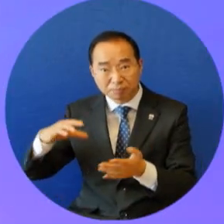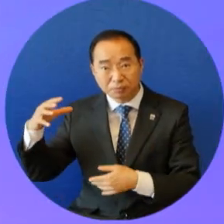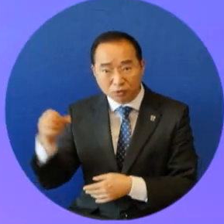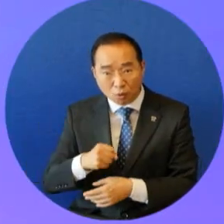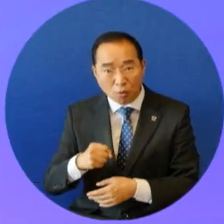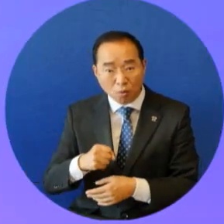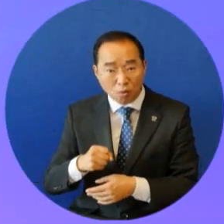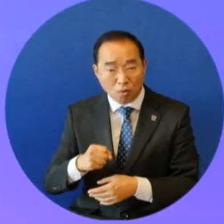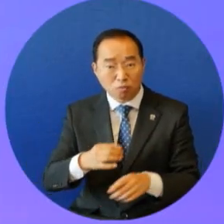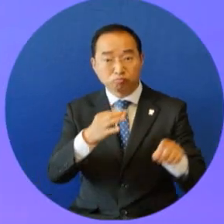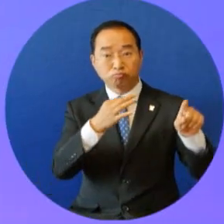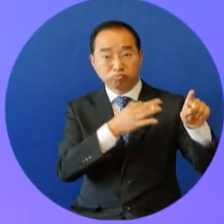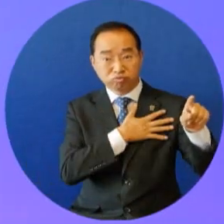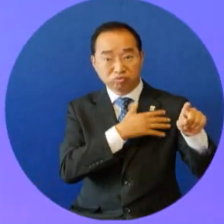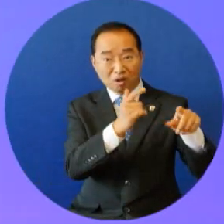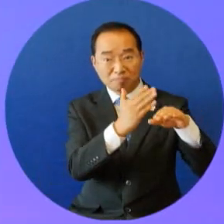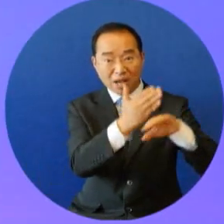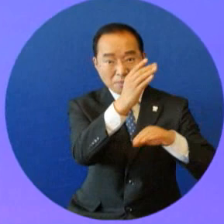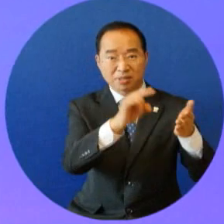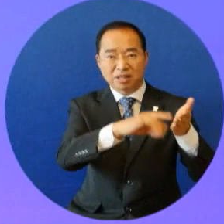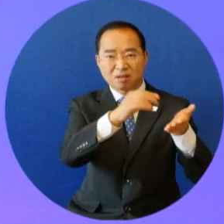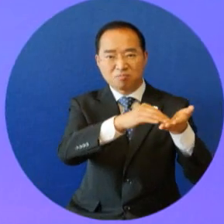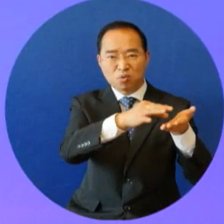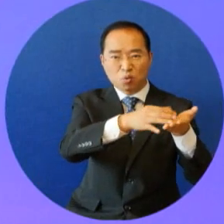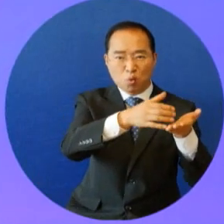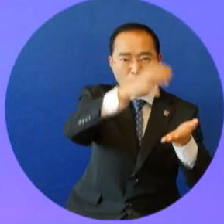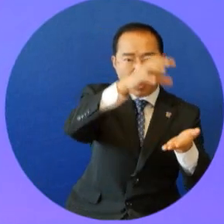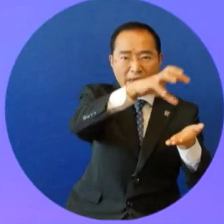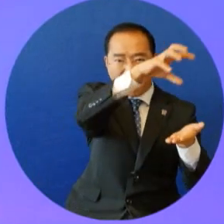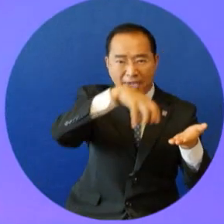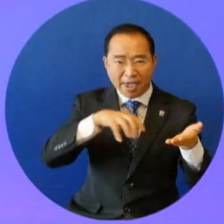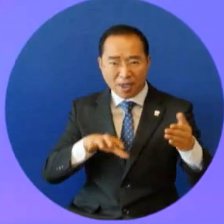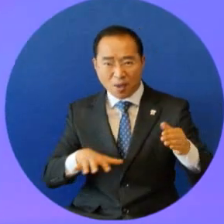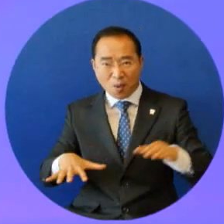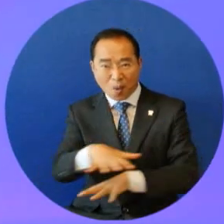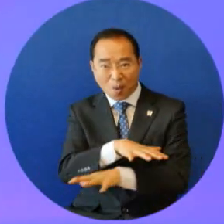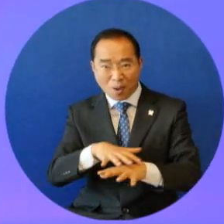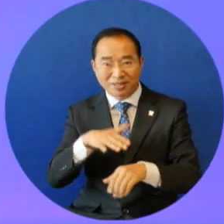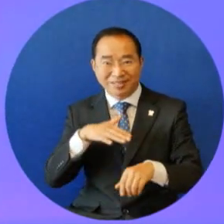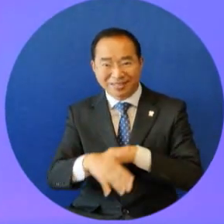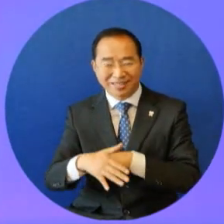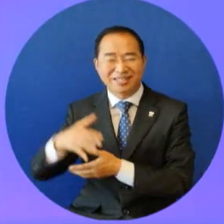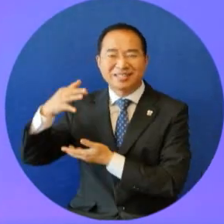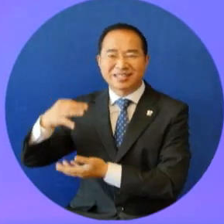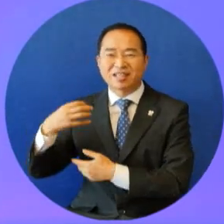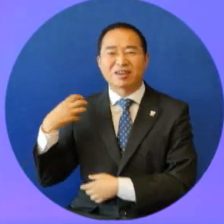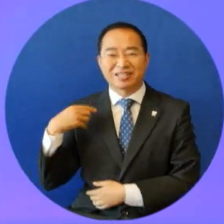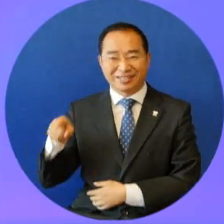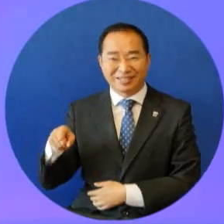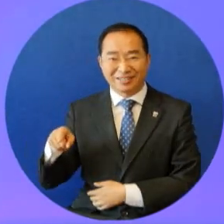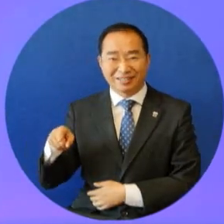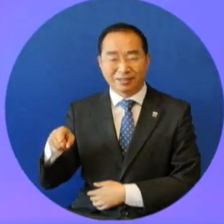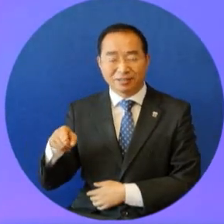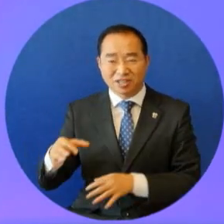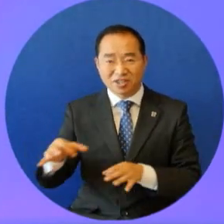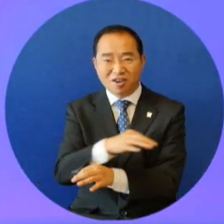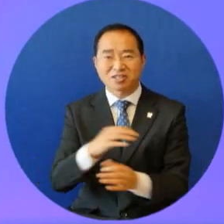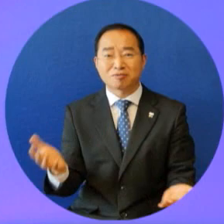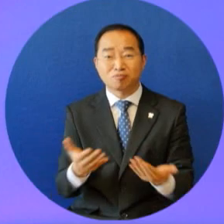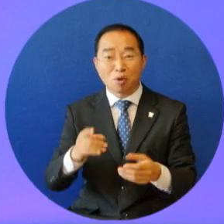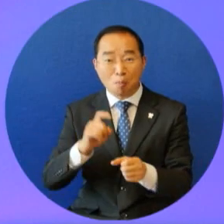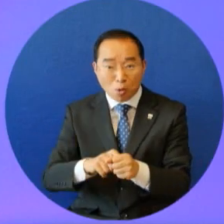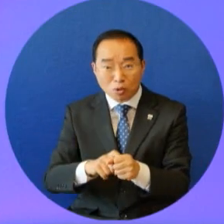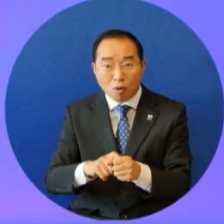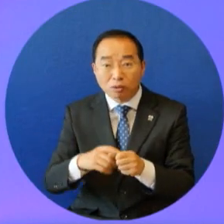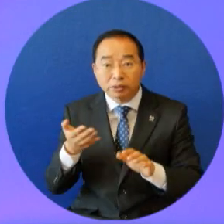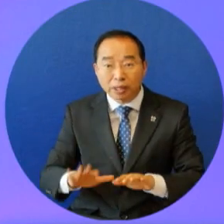걸 통해서 부의 재분배 기능이 있습니다. 그런데 여태까지는 재정은 경기 부양 쪽에 초점이 맞춰졌는데